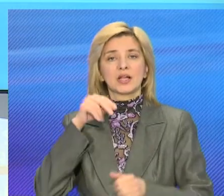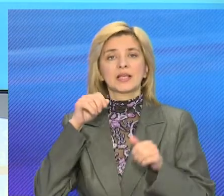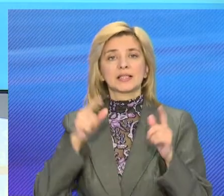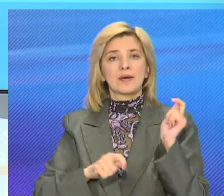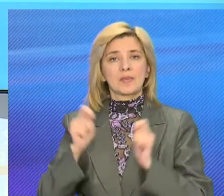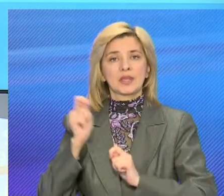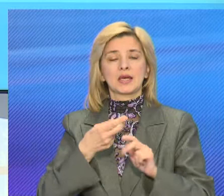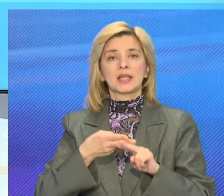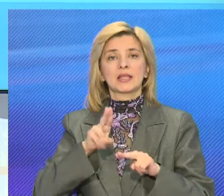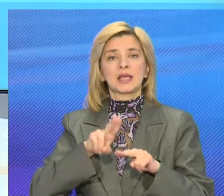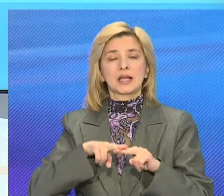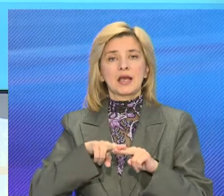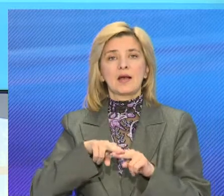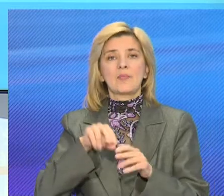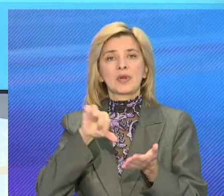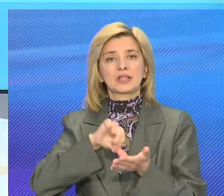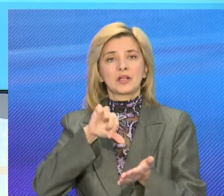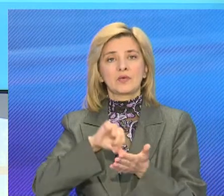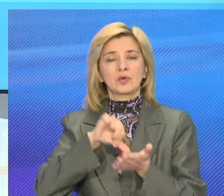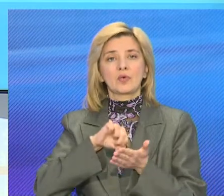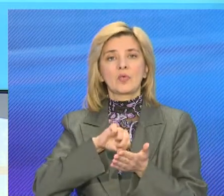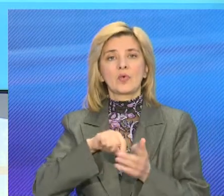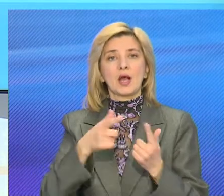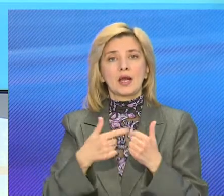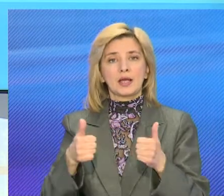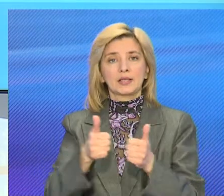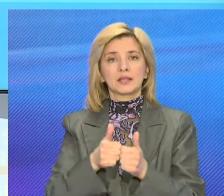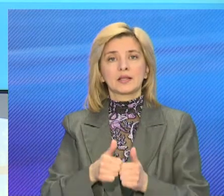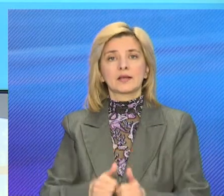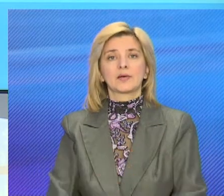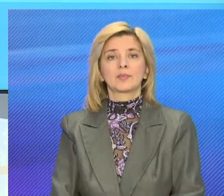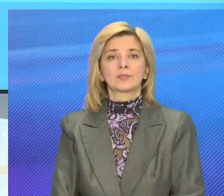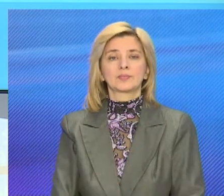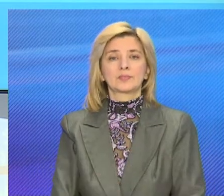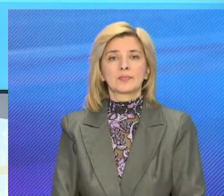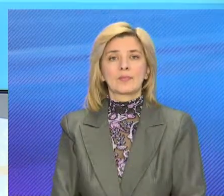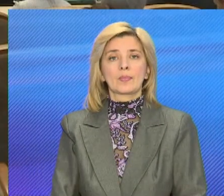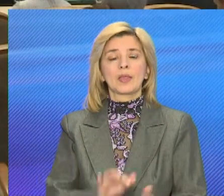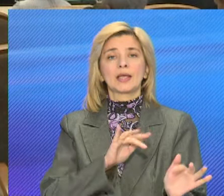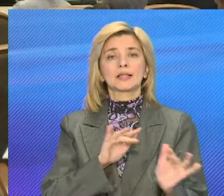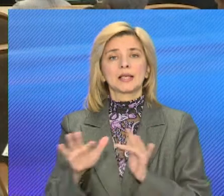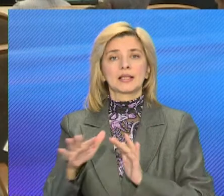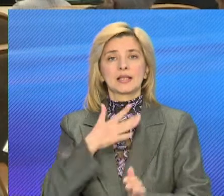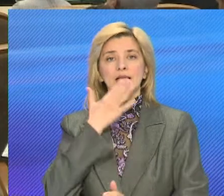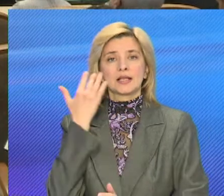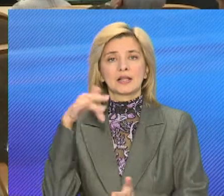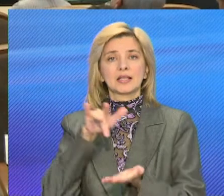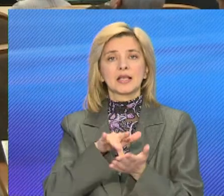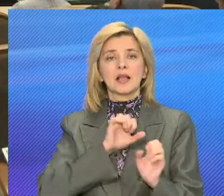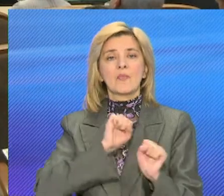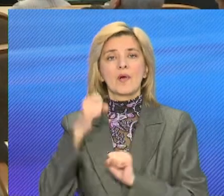организации установ Гродно. У онлайн-формате до размовы долучились районные центры. Дейность Национального центра